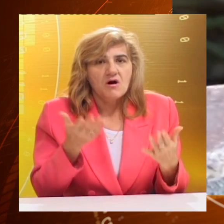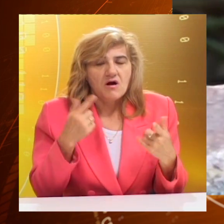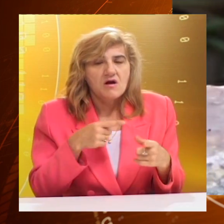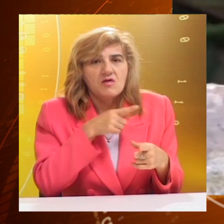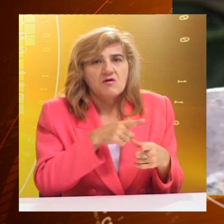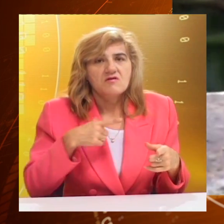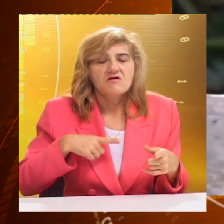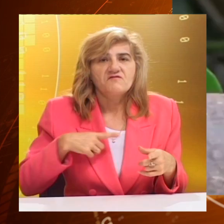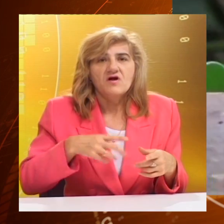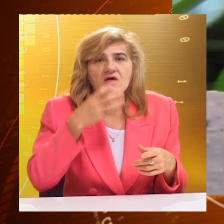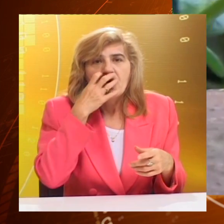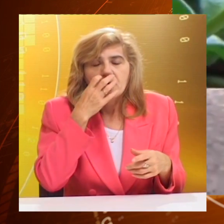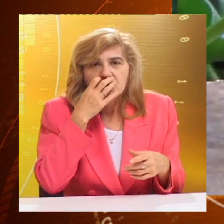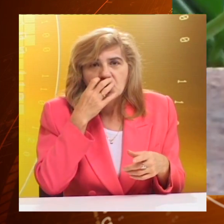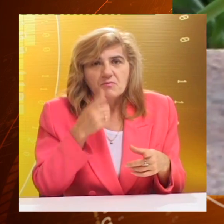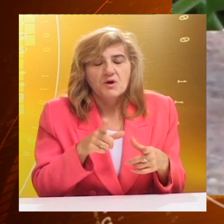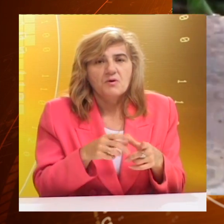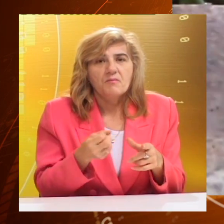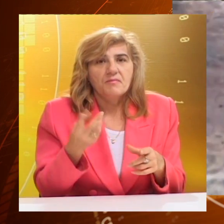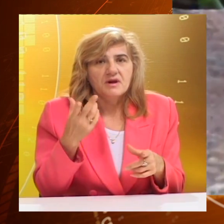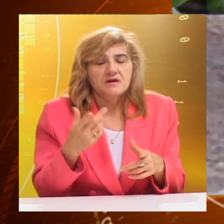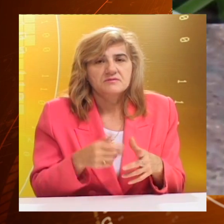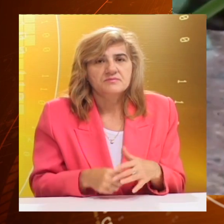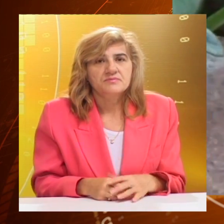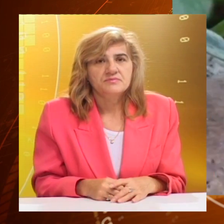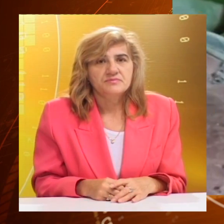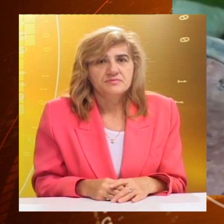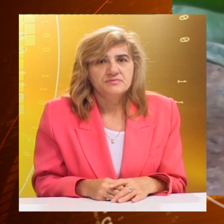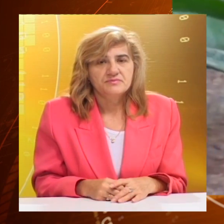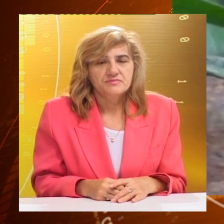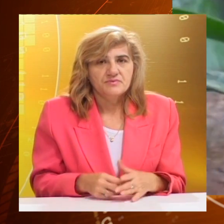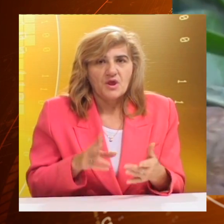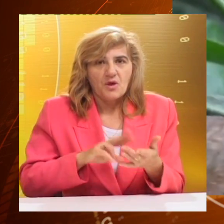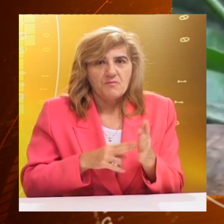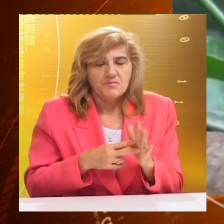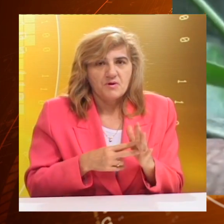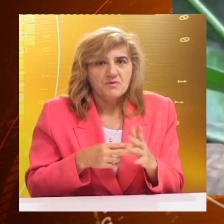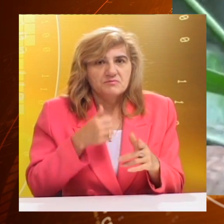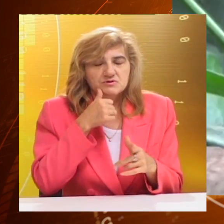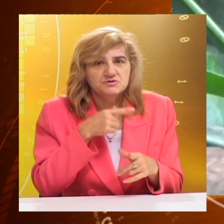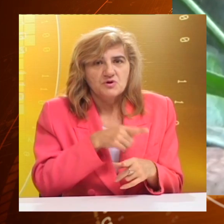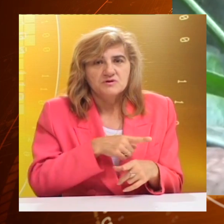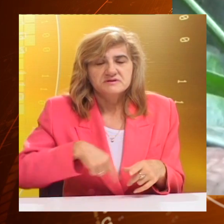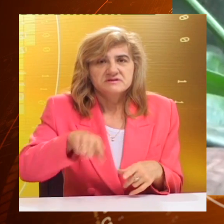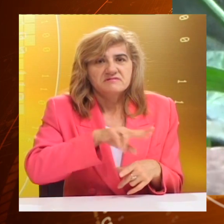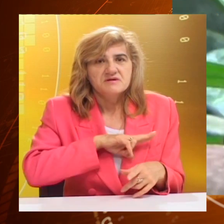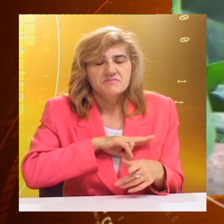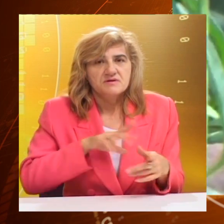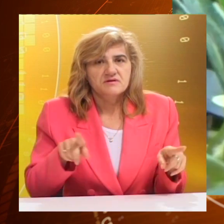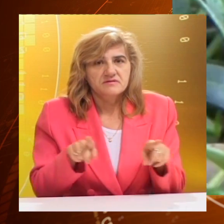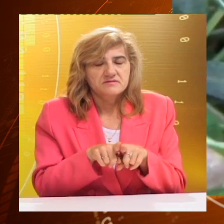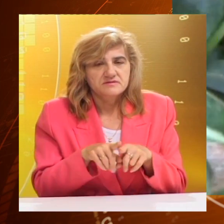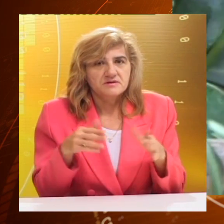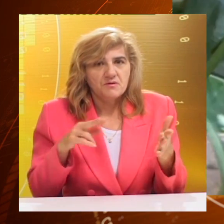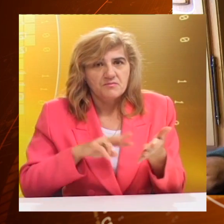opasne za ljude, a odgovara im globalno zagrevanje, razmnožavaju se u prirodi i vole toplotu. Problem najezde smrdibuba je globalni